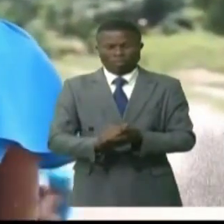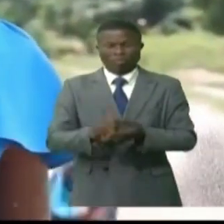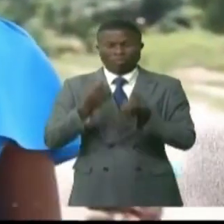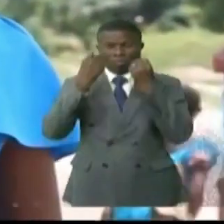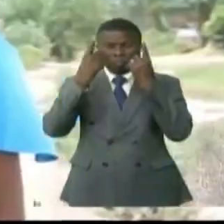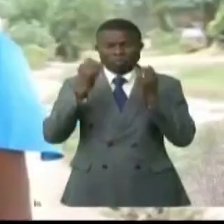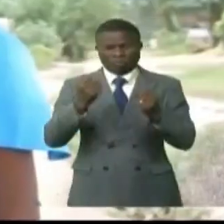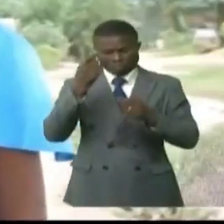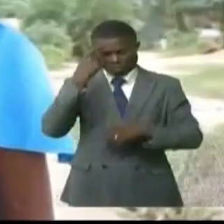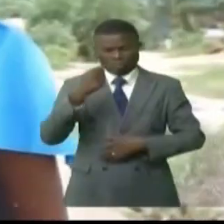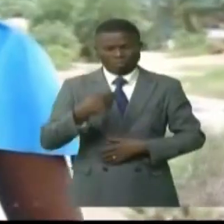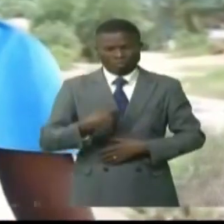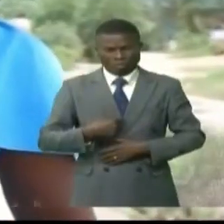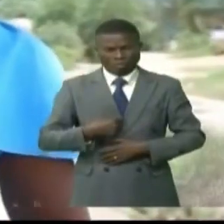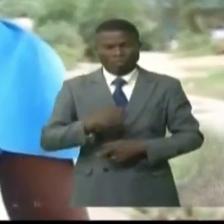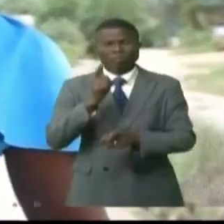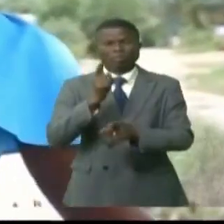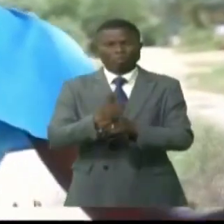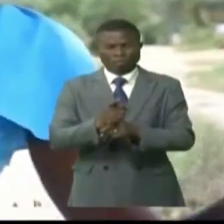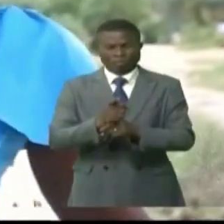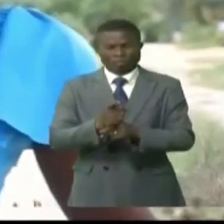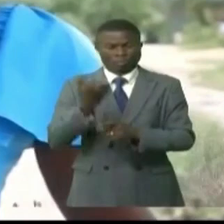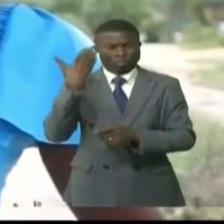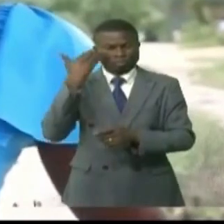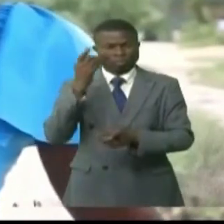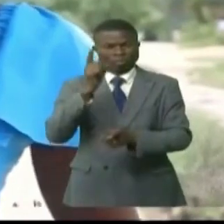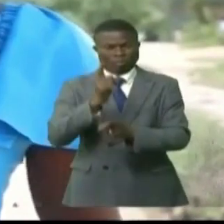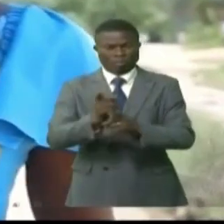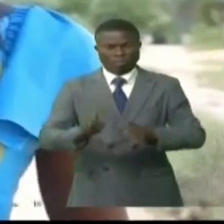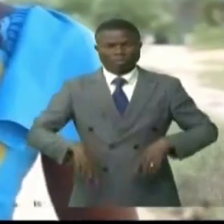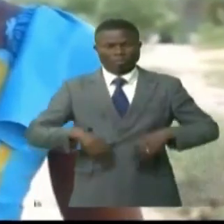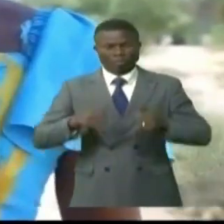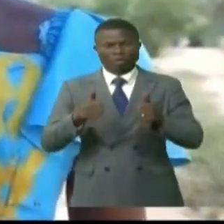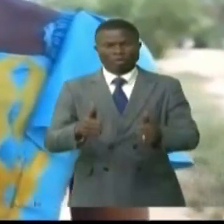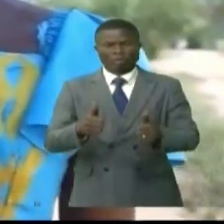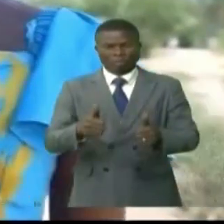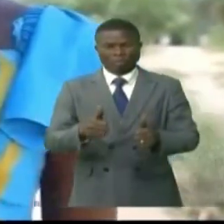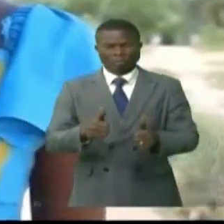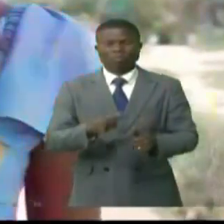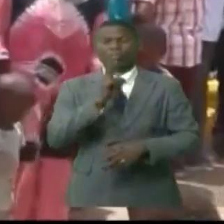historique. Effectivement, l'eau, c'est la vie.